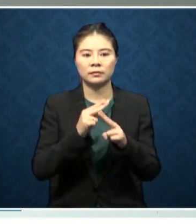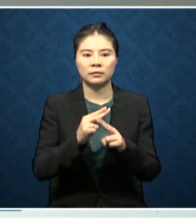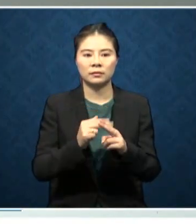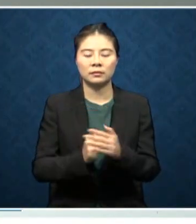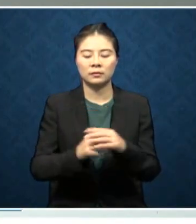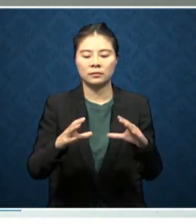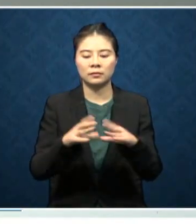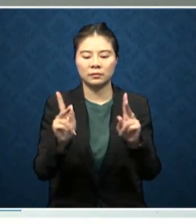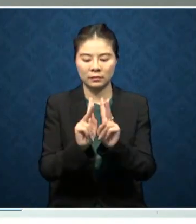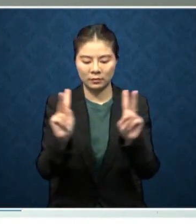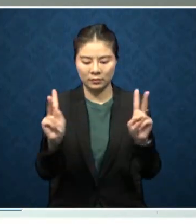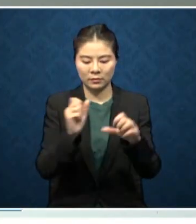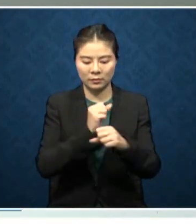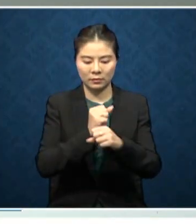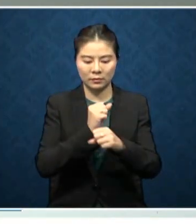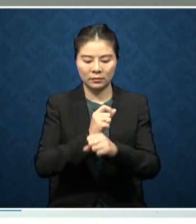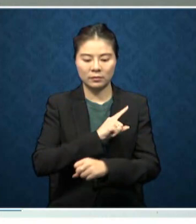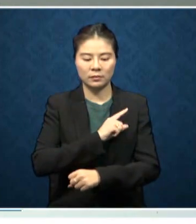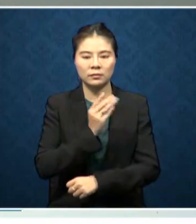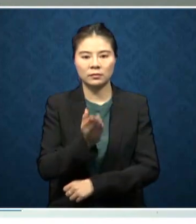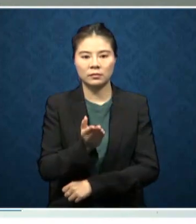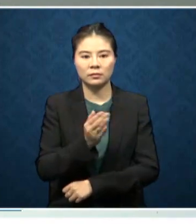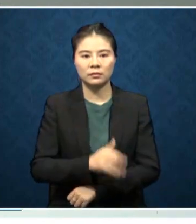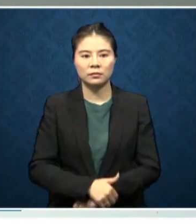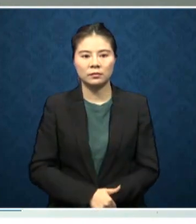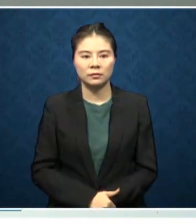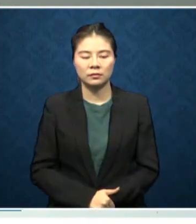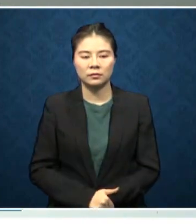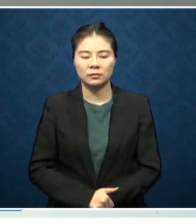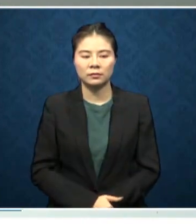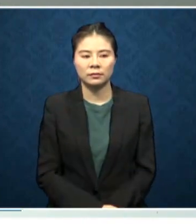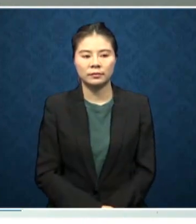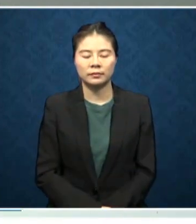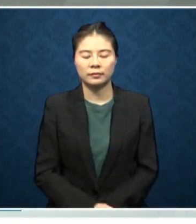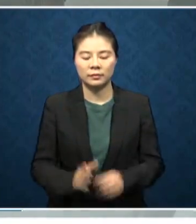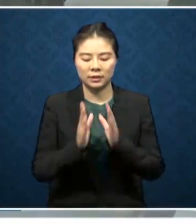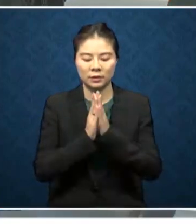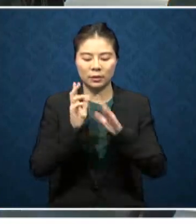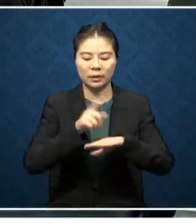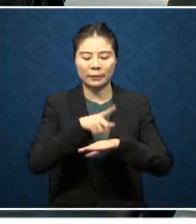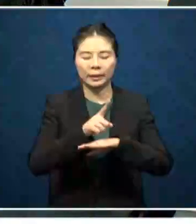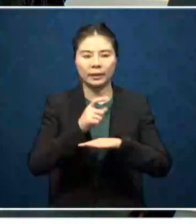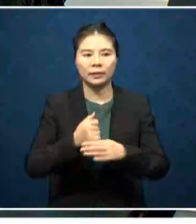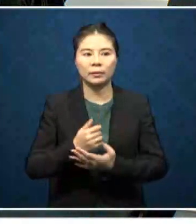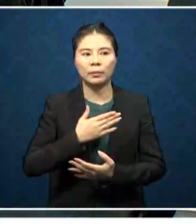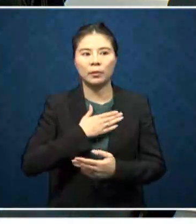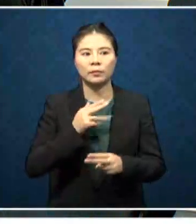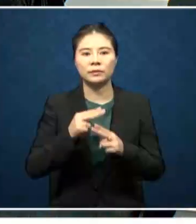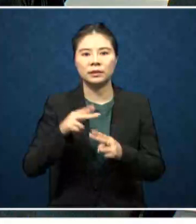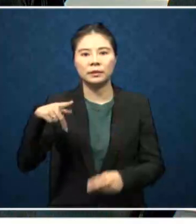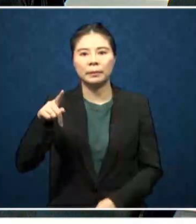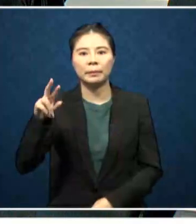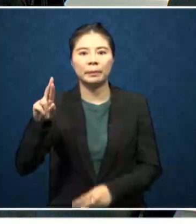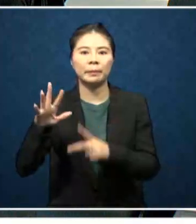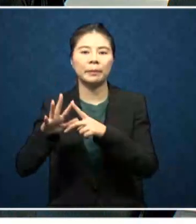กรรมาธิการครับเชิญท่านพลอากาศเอกประจินจั่นตองครับเรียนท่านประธานวุฒสภาที่เคารพกระผมพลอากาศเอกประจิน